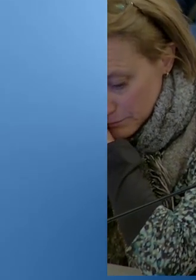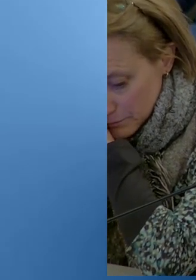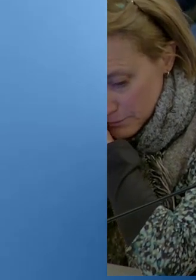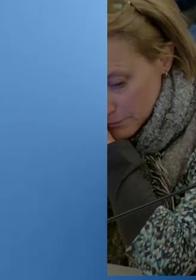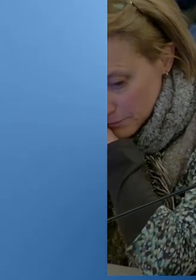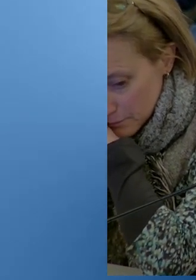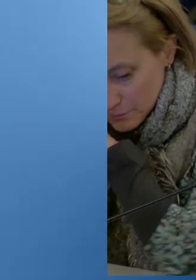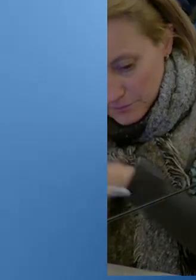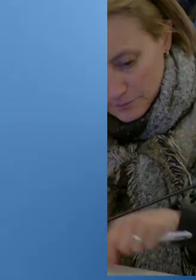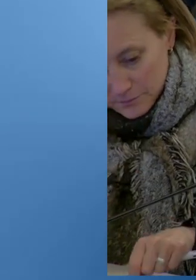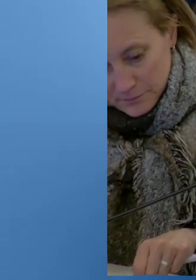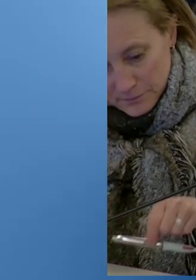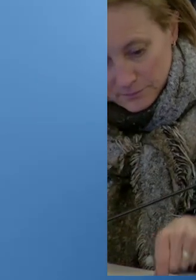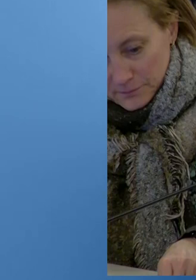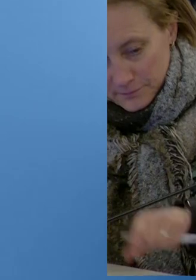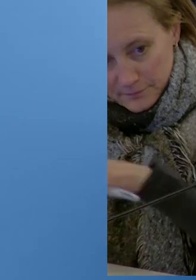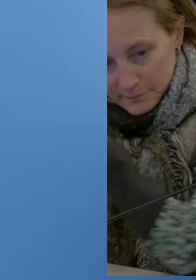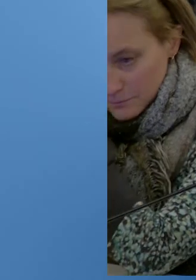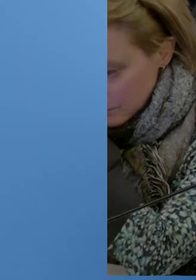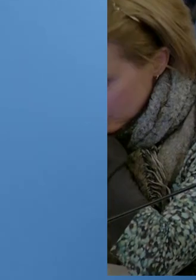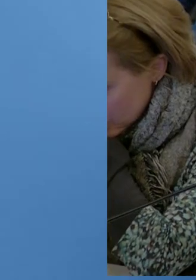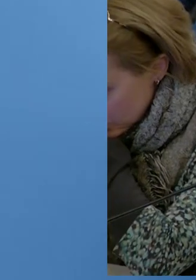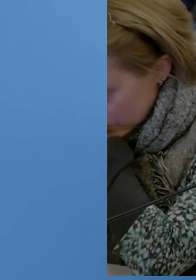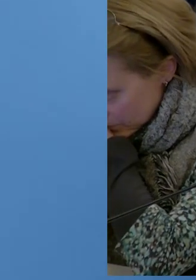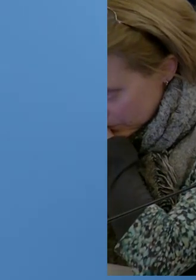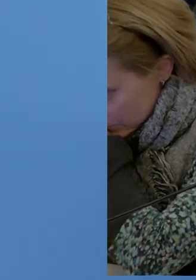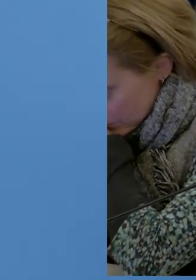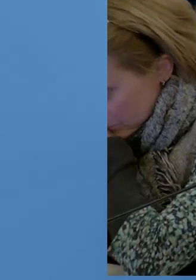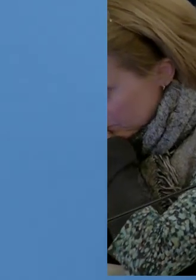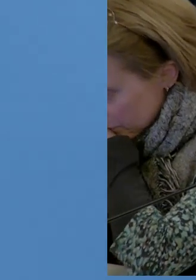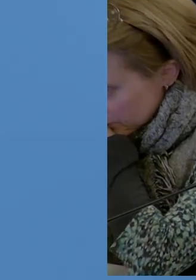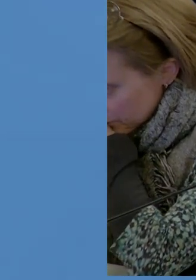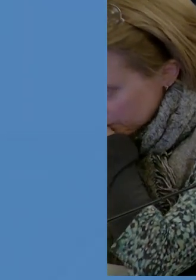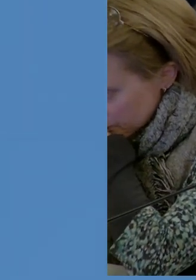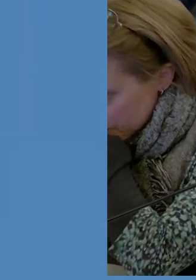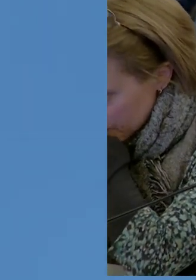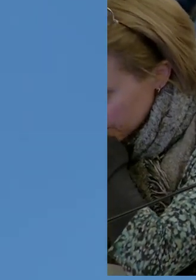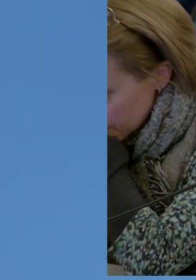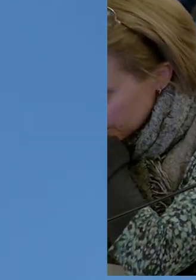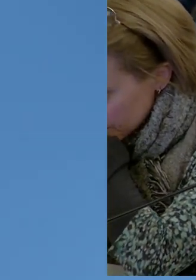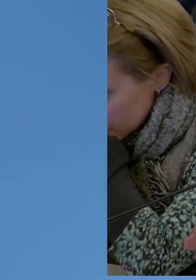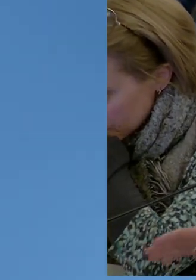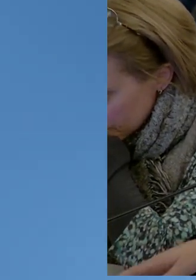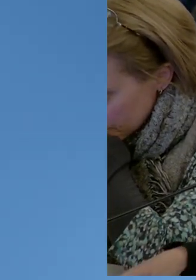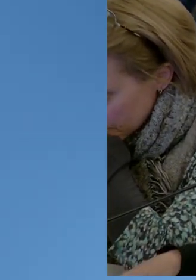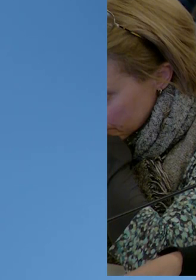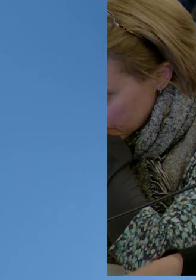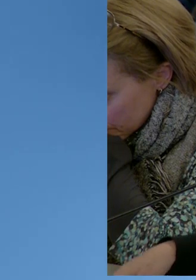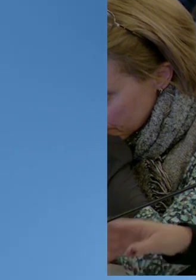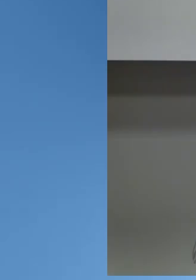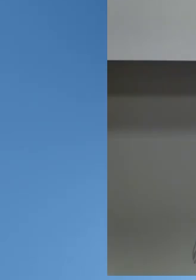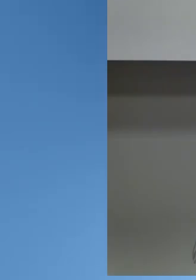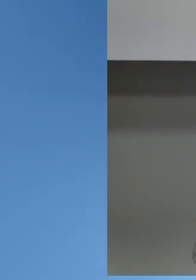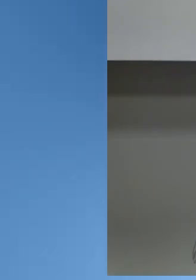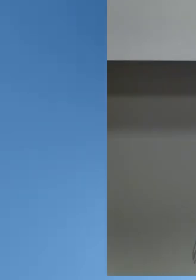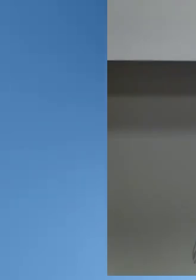réflexions au sein de votre groupe et de votre institution d'exécutif pour que l'on puisse commencer le conseil municipal à 10h merci merci